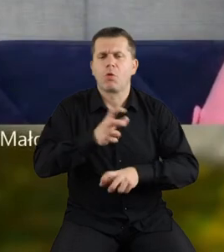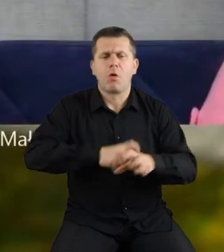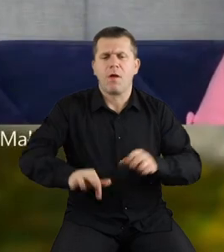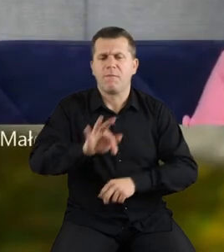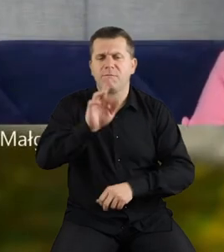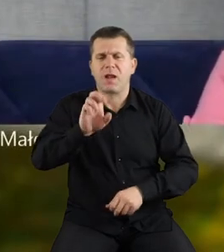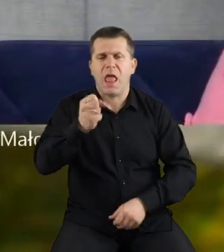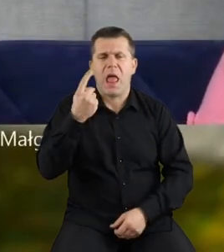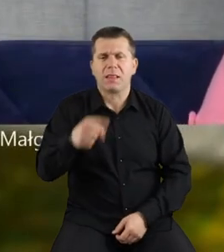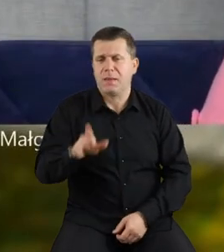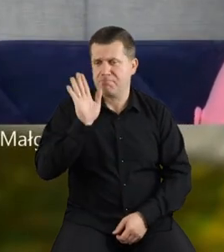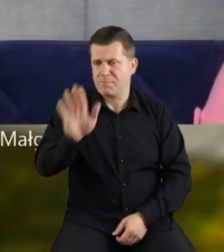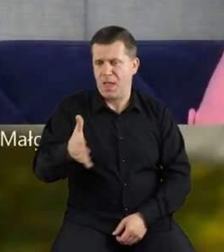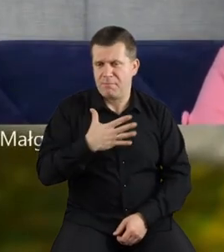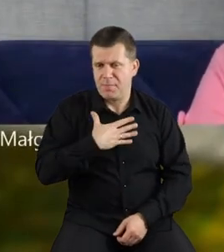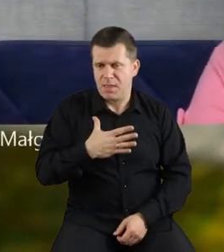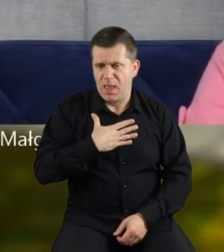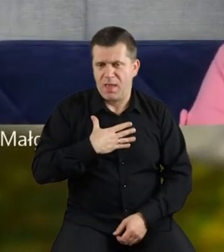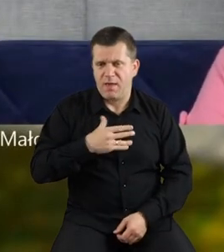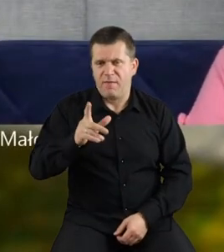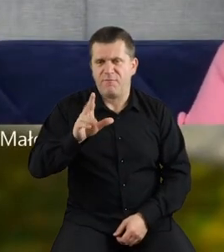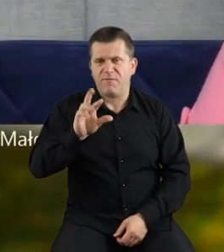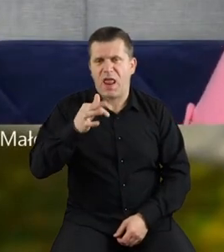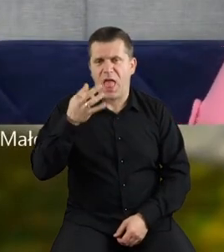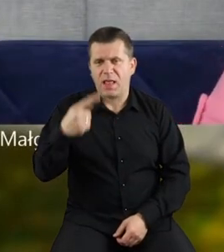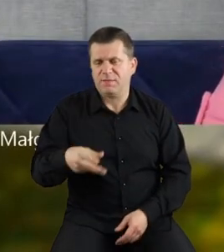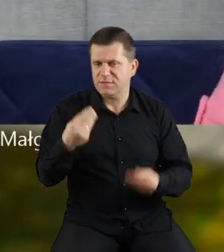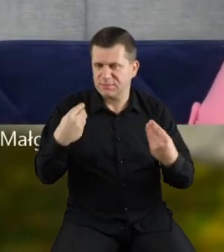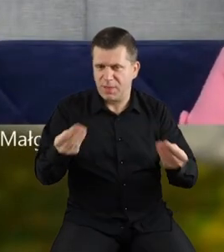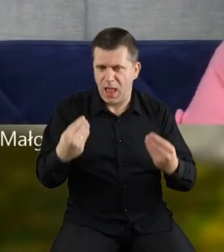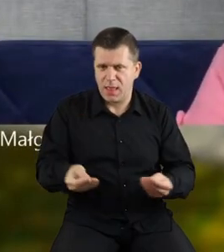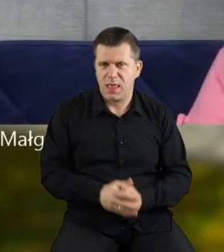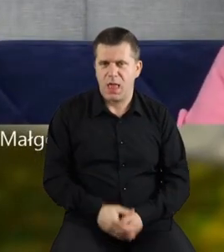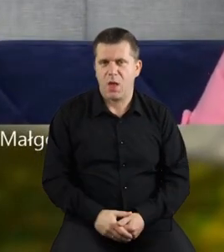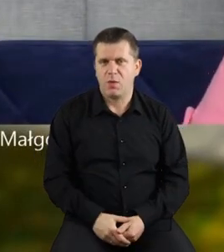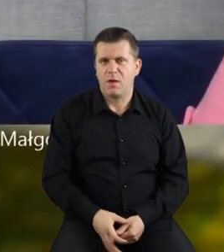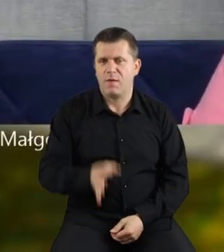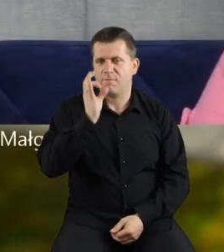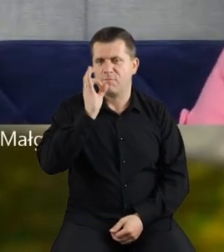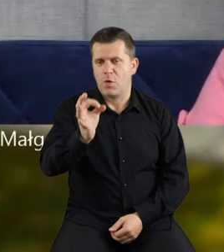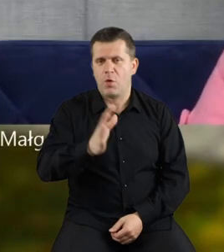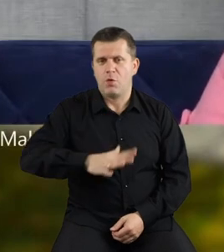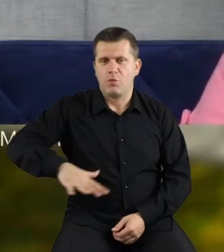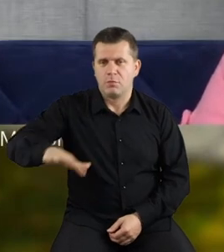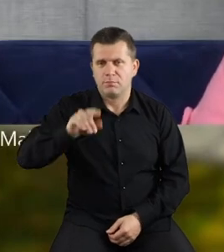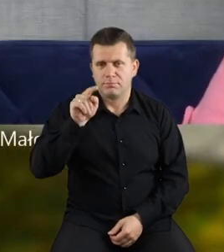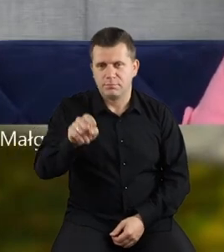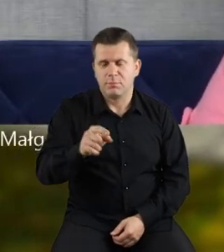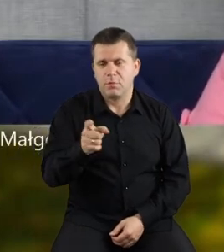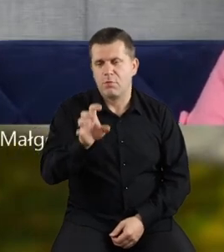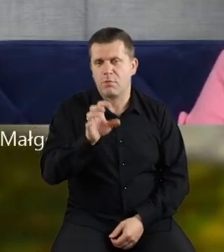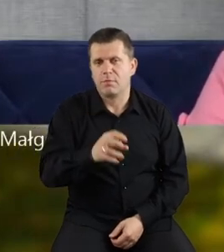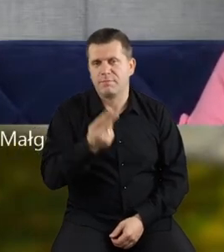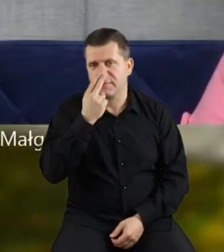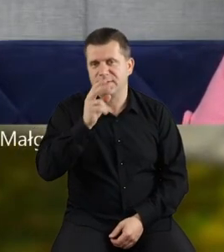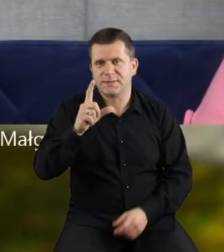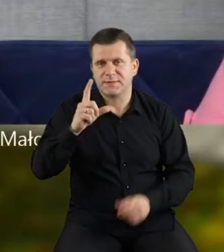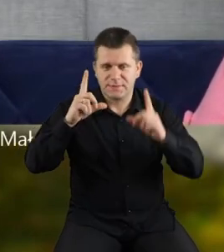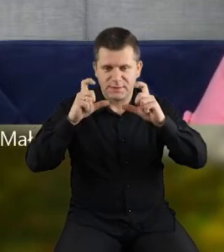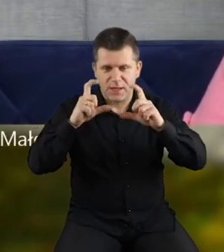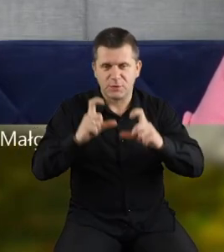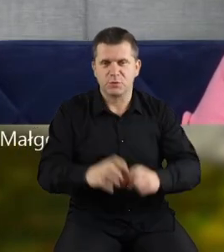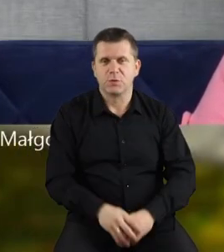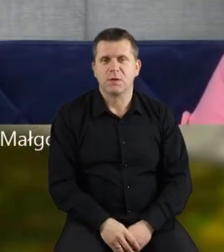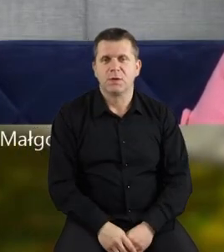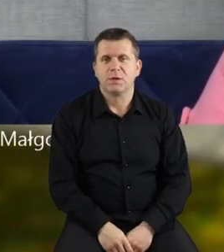A o co chodzi z Fredem? Powiedz mi, masz psa Freda, wspaniałego, w tym swoim zblazowaniu, które oglądam